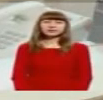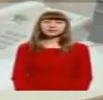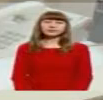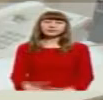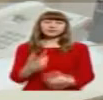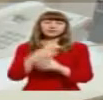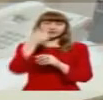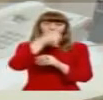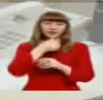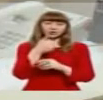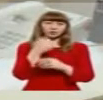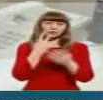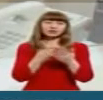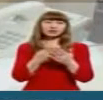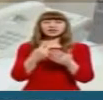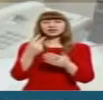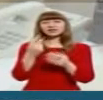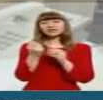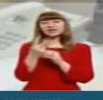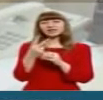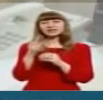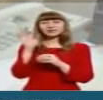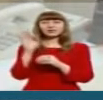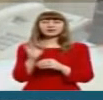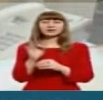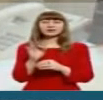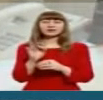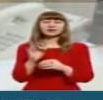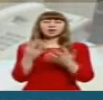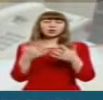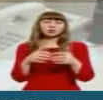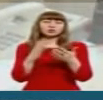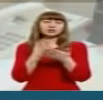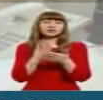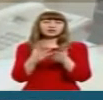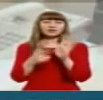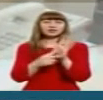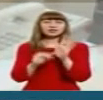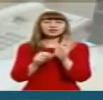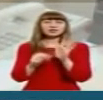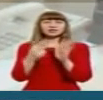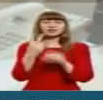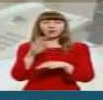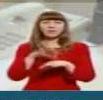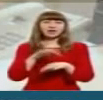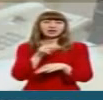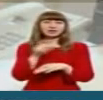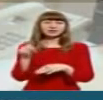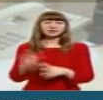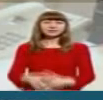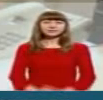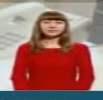құрады. Облыс бойынша құрт ауруымен науқастанған 862 адам есепте тұр. Сырқат жандардың 70%-ы күндізгі